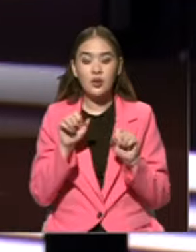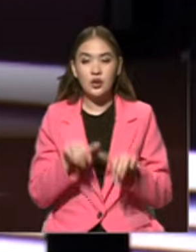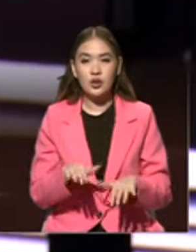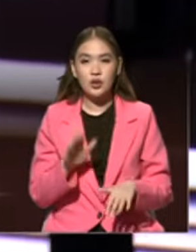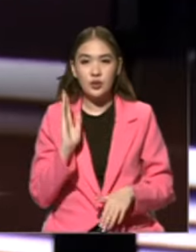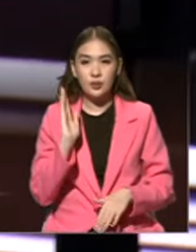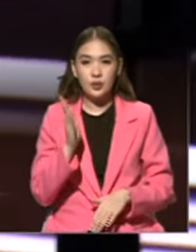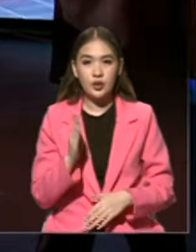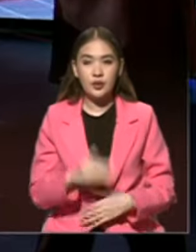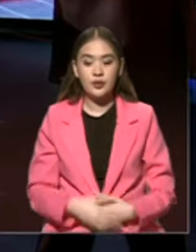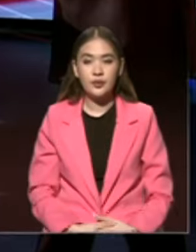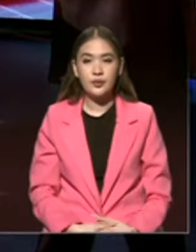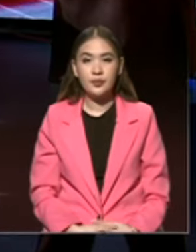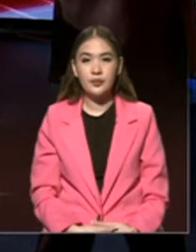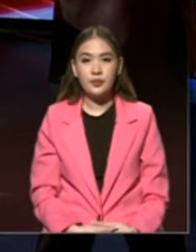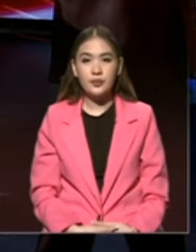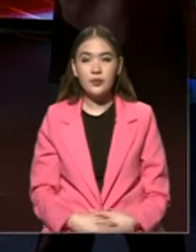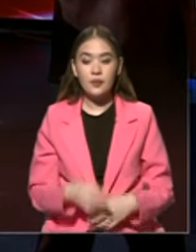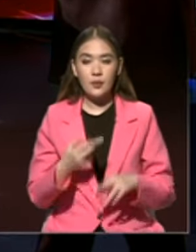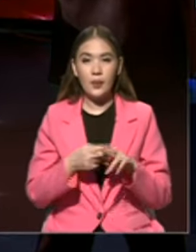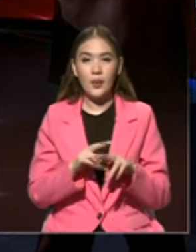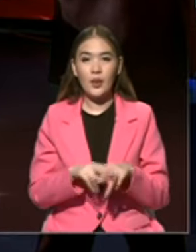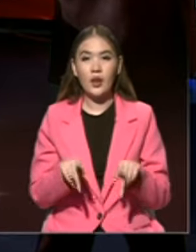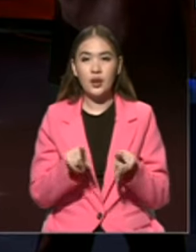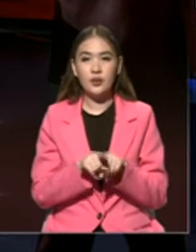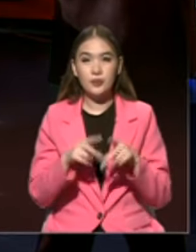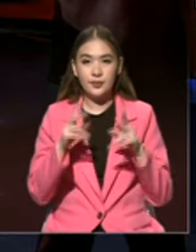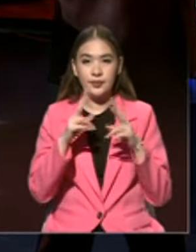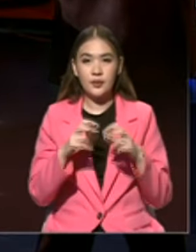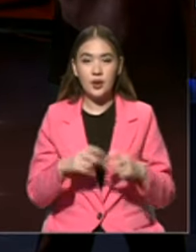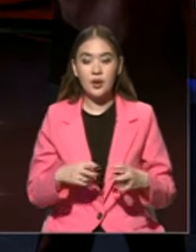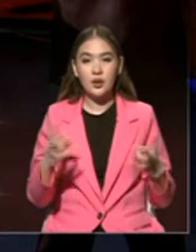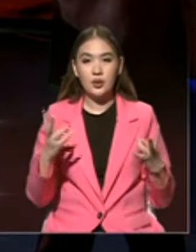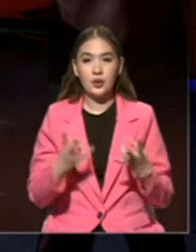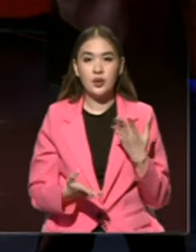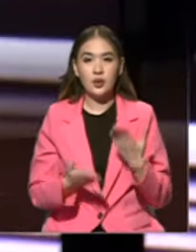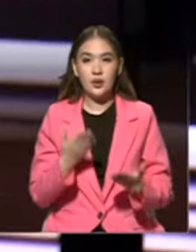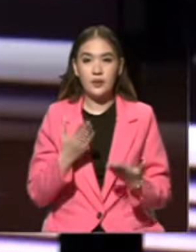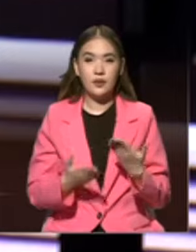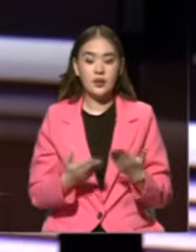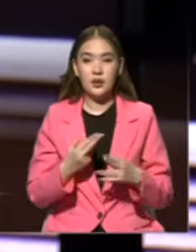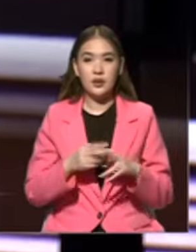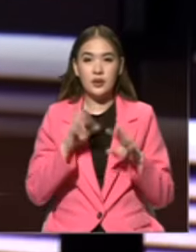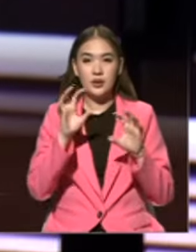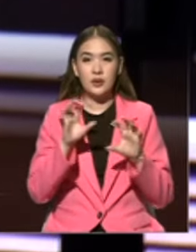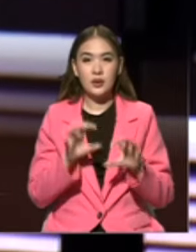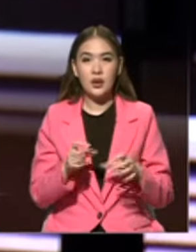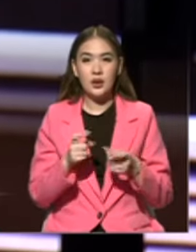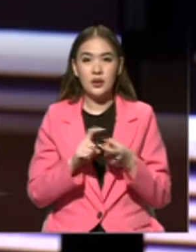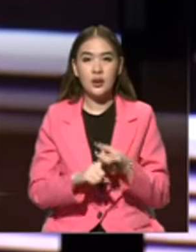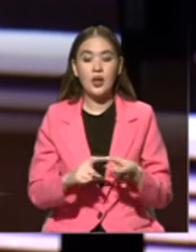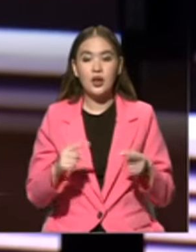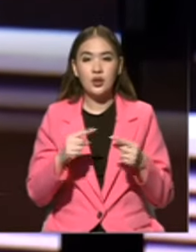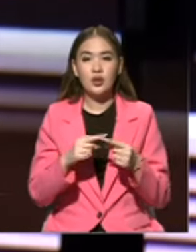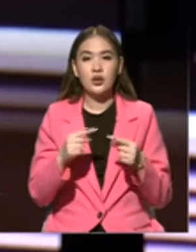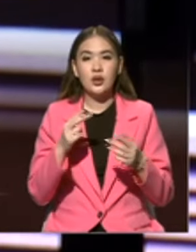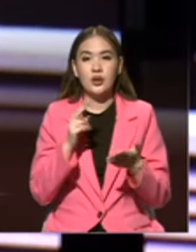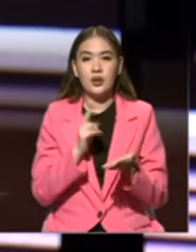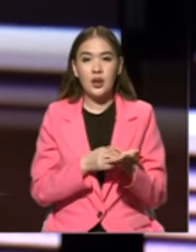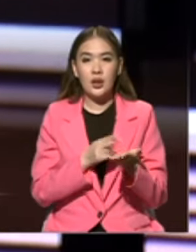жерде мысалға? Сондықтан бұл жерде де былай қарастыру керек шығар деп ойлаймын мен заң аясында. Егер де ол дәлелденіп